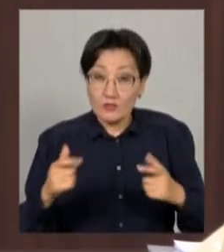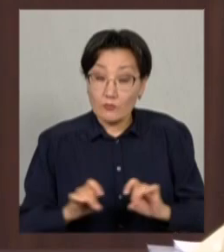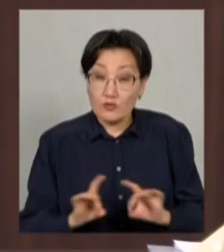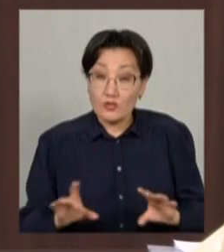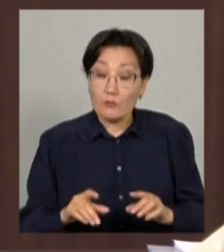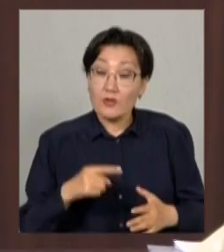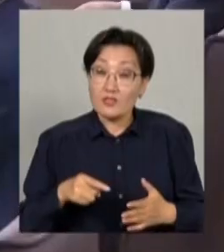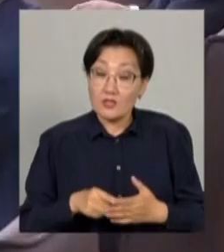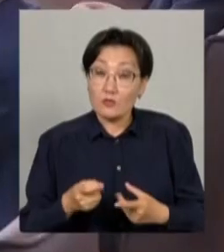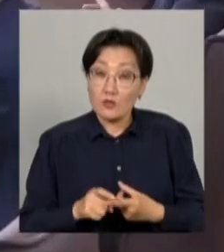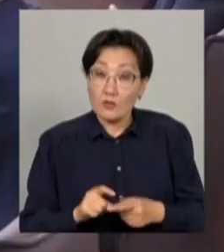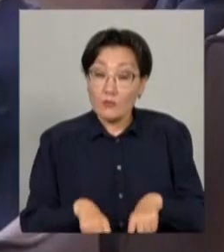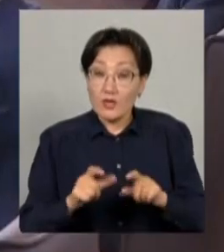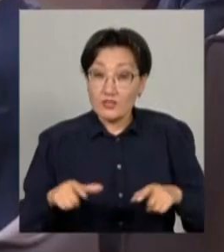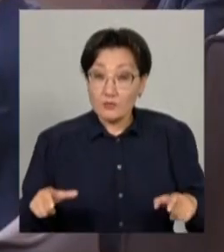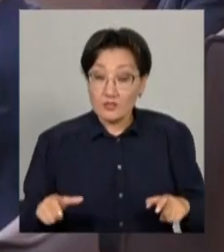мәселелері бойынша